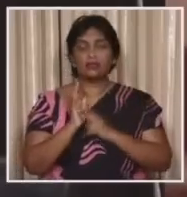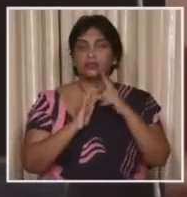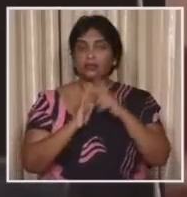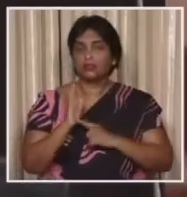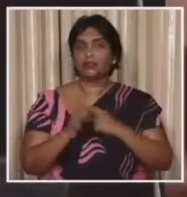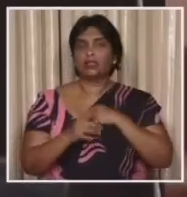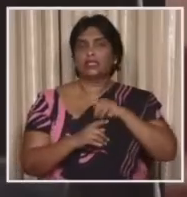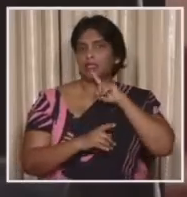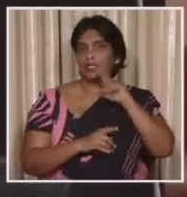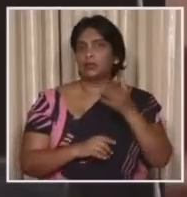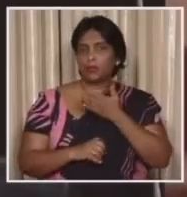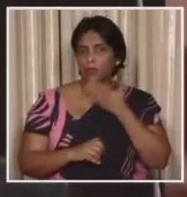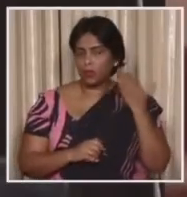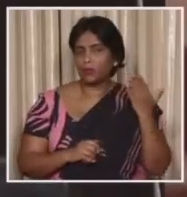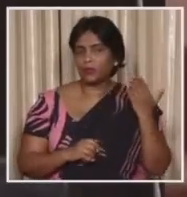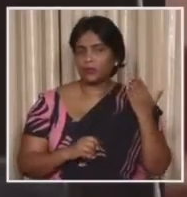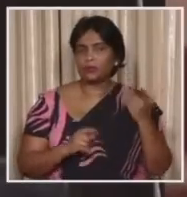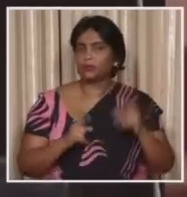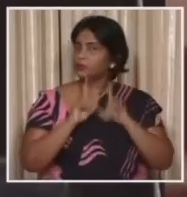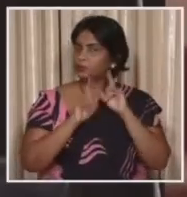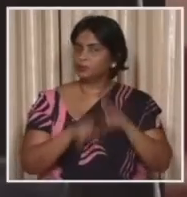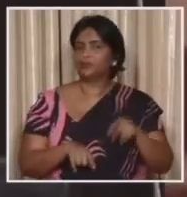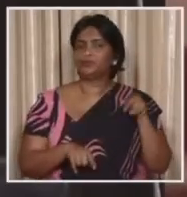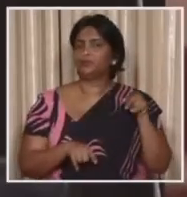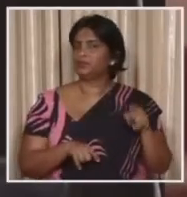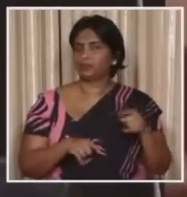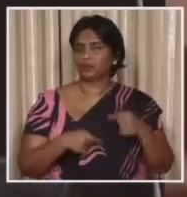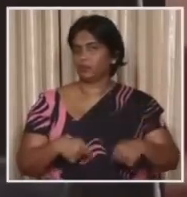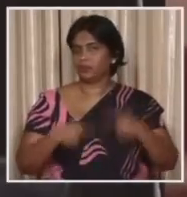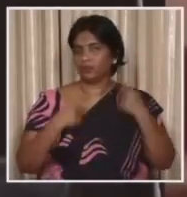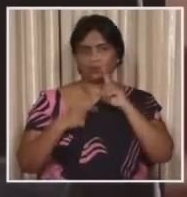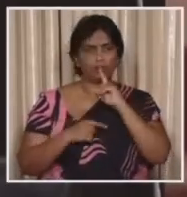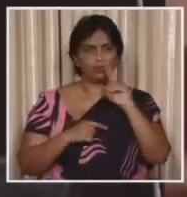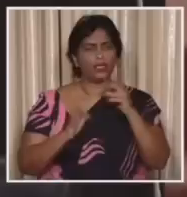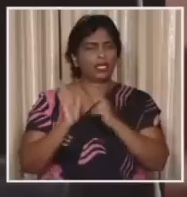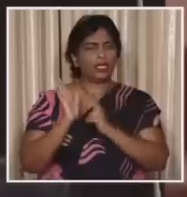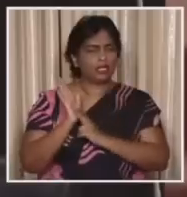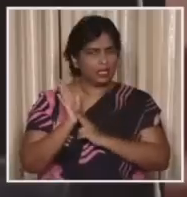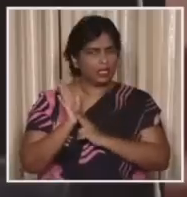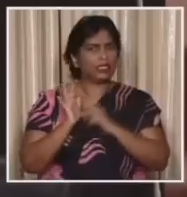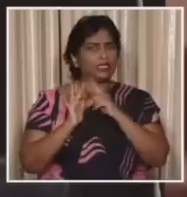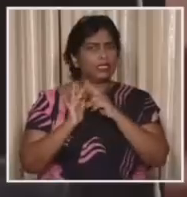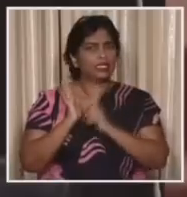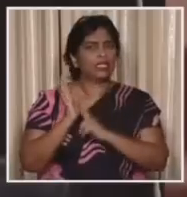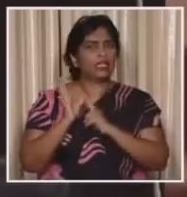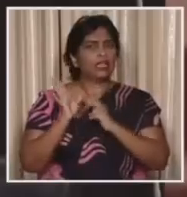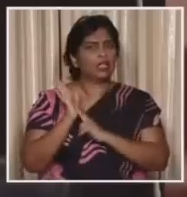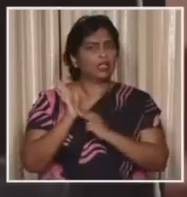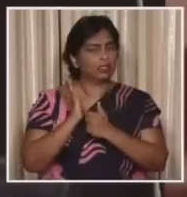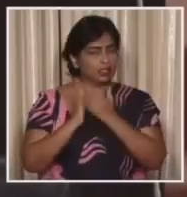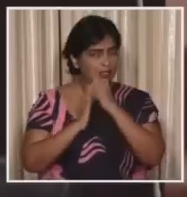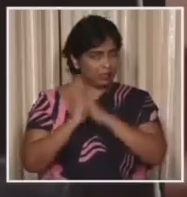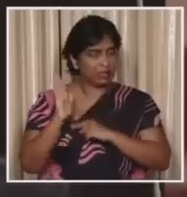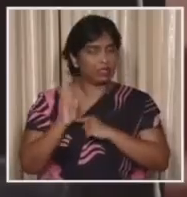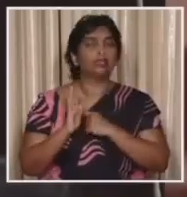ඕන එකක් කියන්න තිබුණා. ඉතින් ඒකින්ද ඒ තර්කය ගේන්න එපා. නිලන්ත ජයවර්ධන උසාවි ගිහිල්ලා